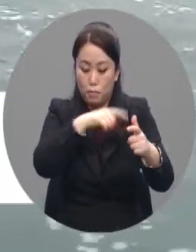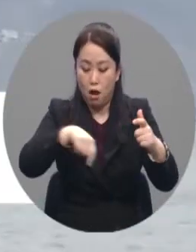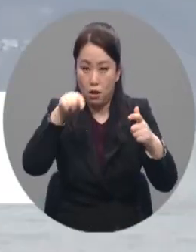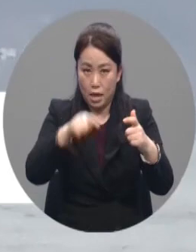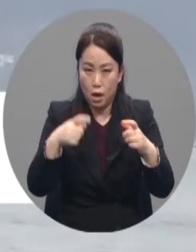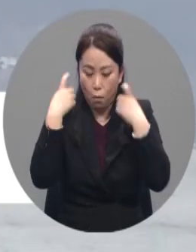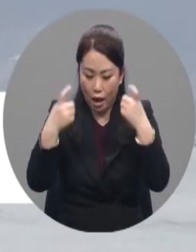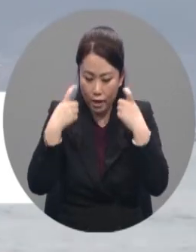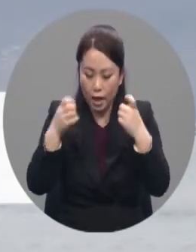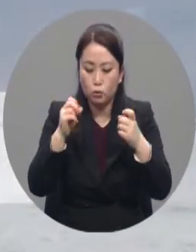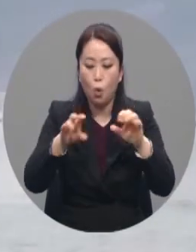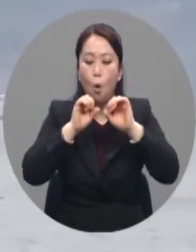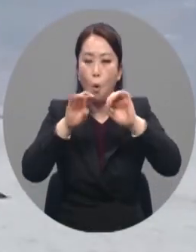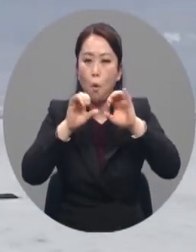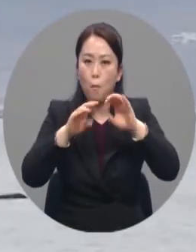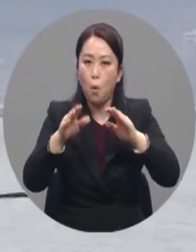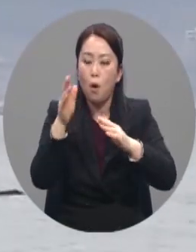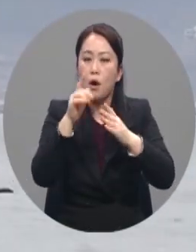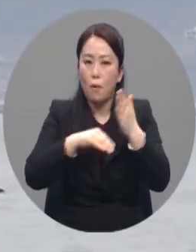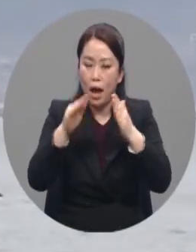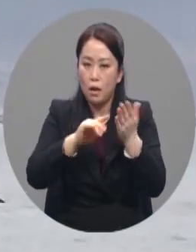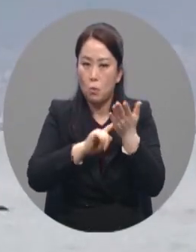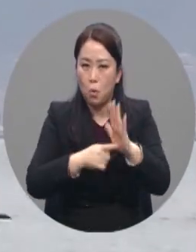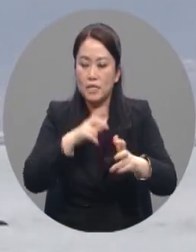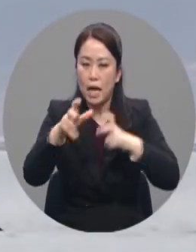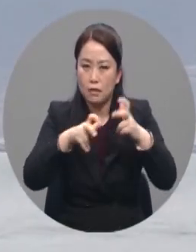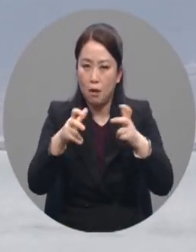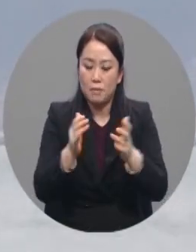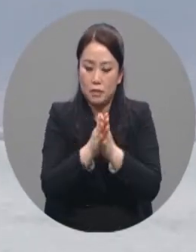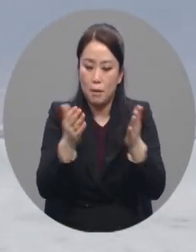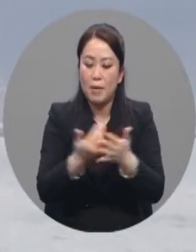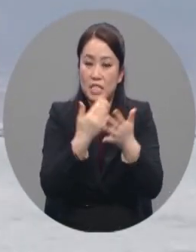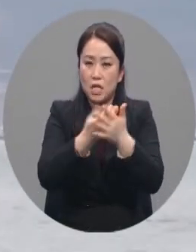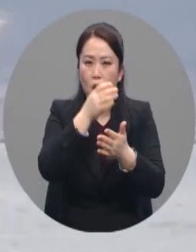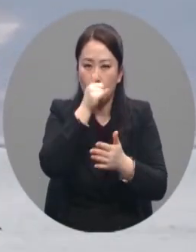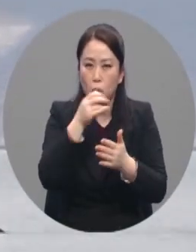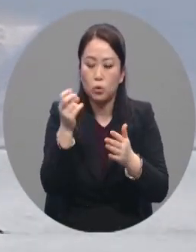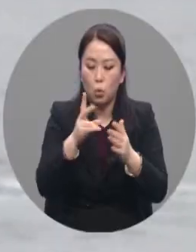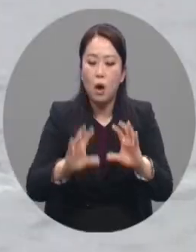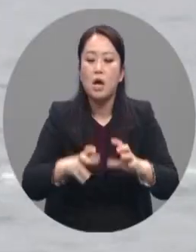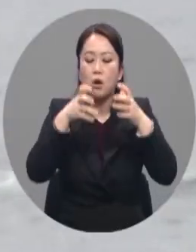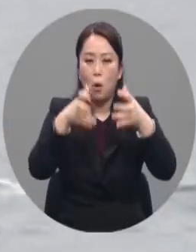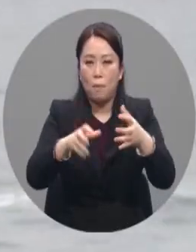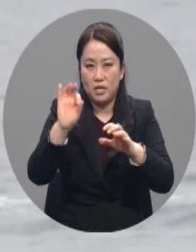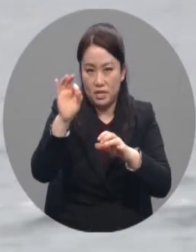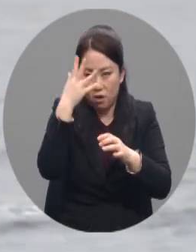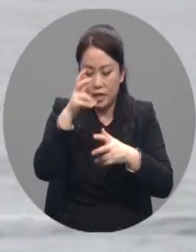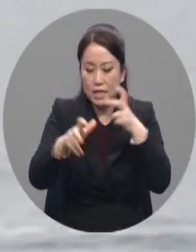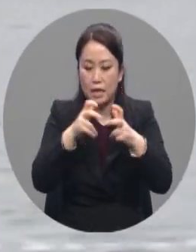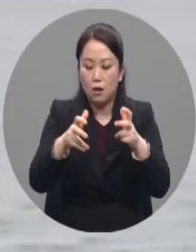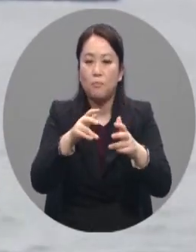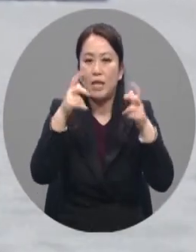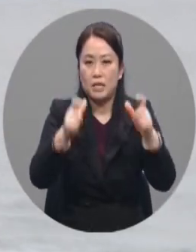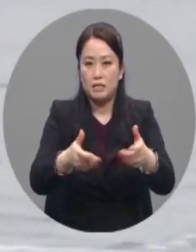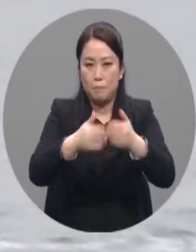도약이 기대되고 복합물류단지와 글로벌 첨단산업단지 등이 들어설 것이란 전망도 나왔습니다.